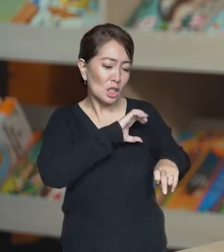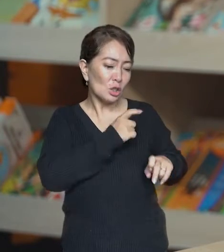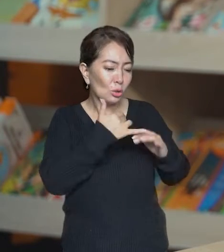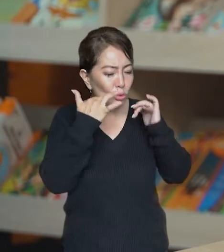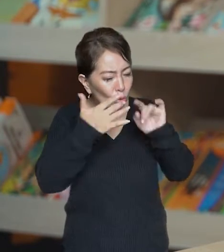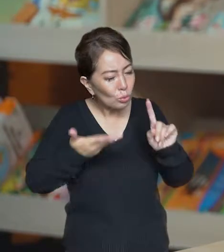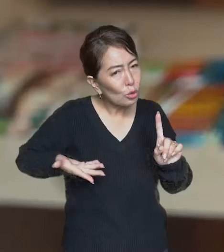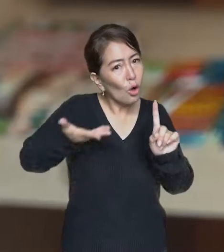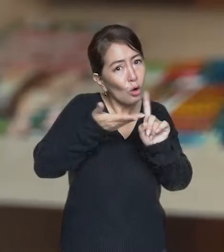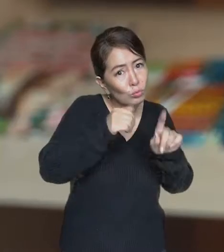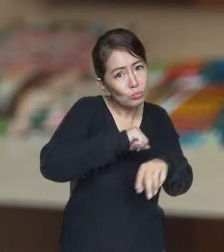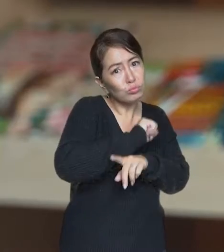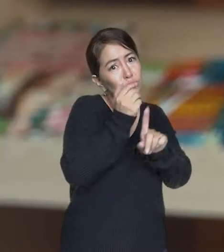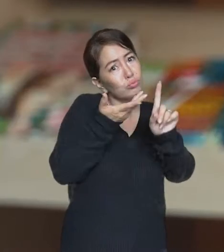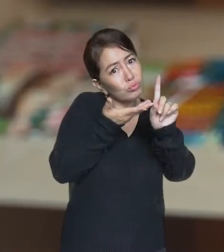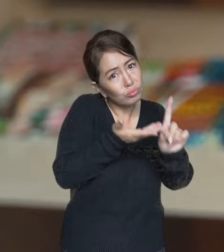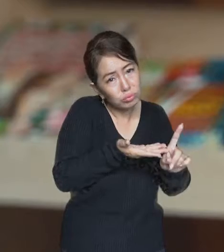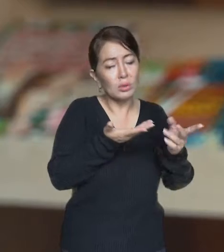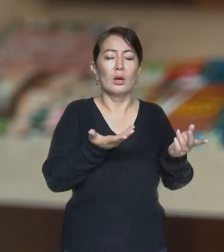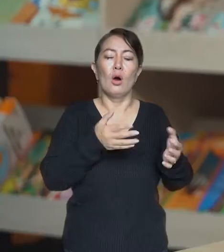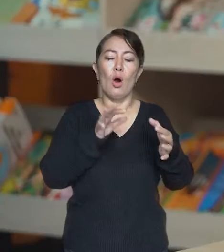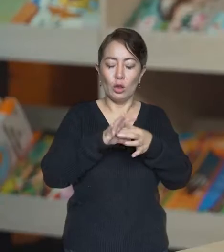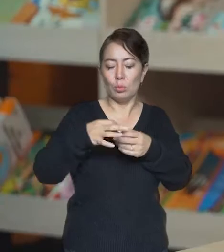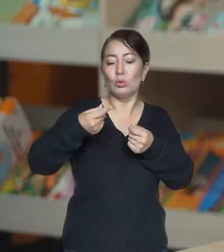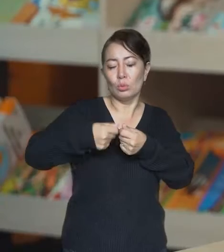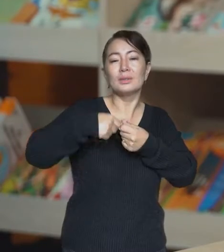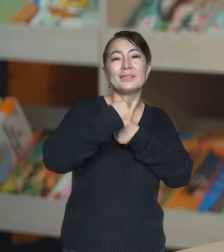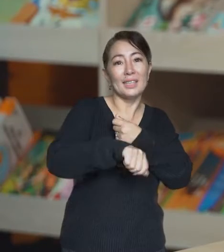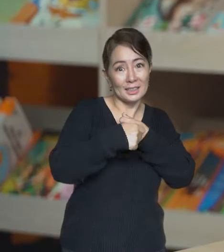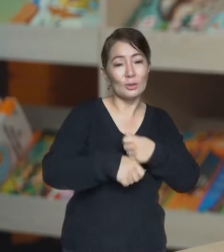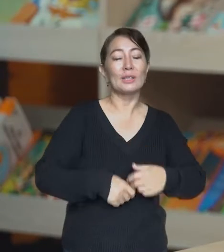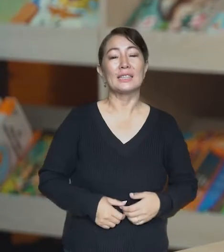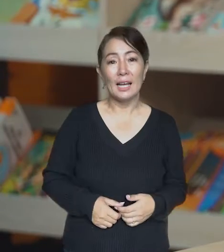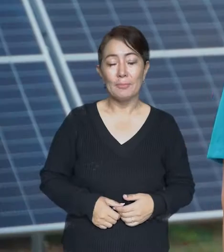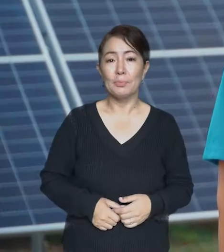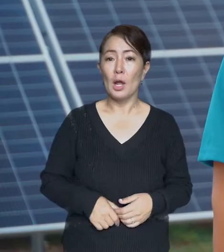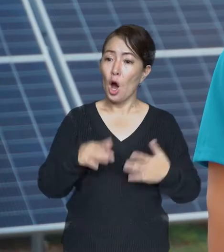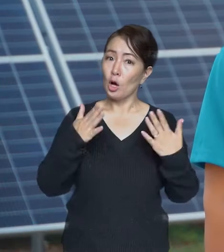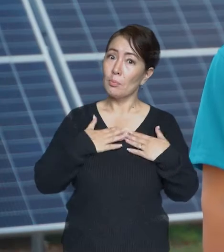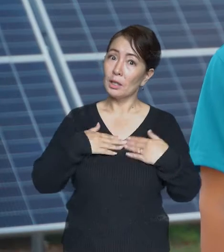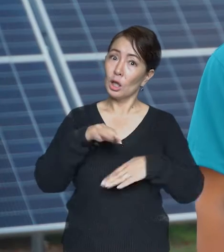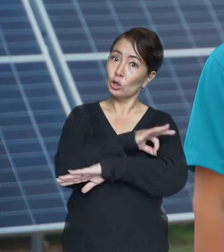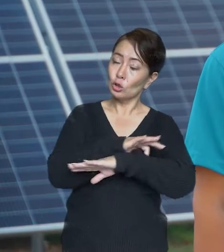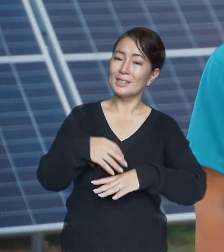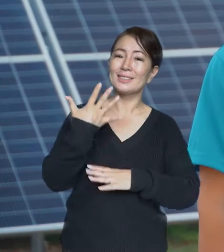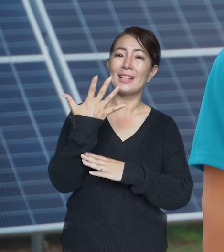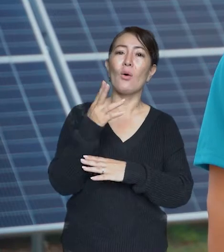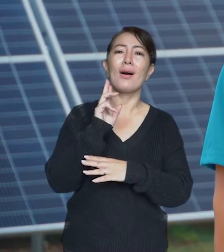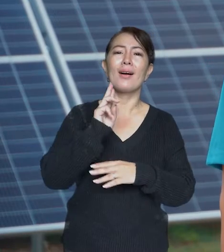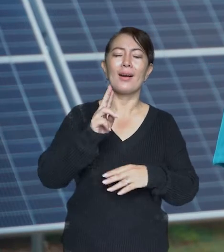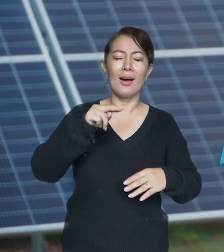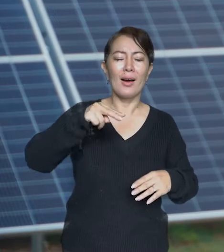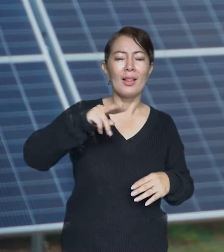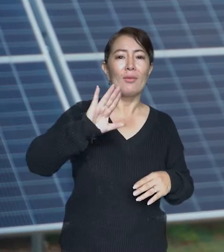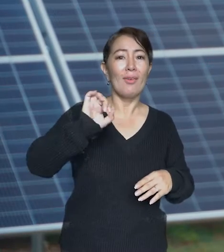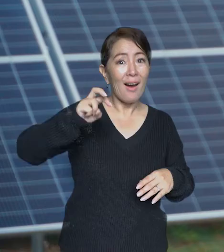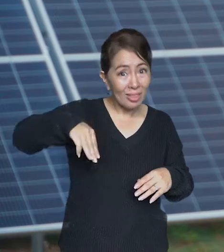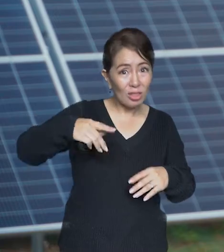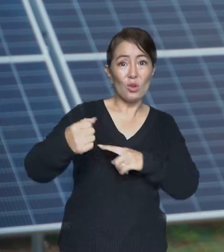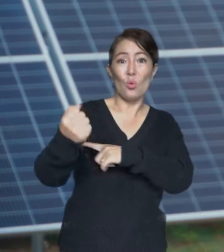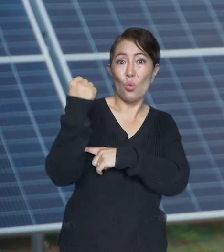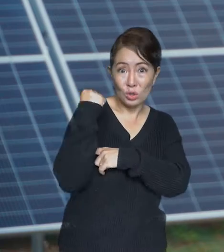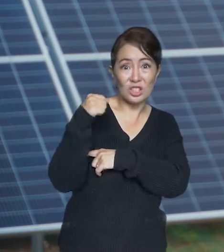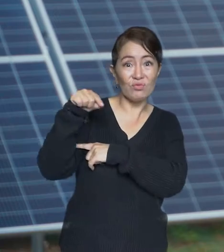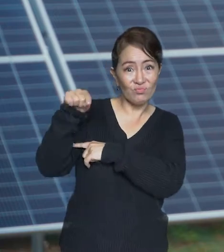зүйн зөвлөгөөнд хамруулах энэ асуудалд бас зардал маань зарцуулагдана. За энэхүү төсөл нь 5 кВт-ийн хүчин чадалтай.